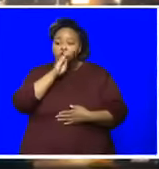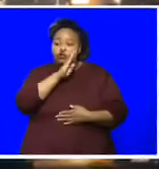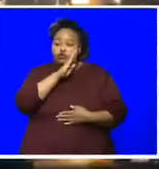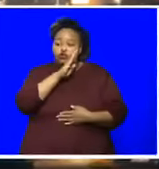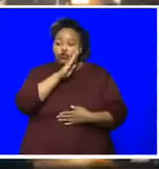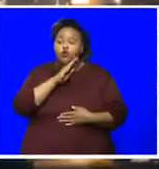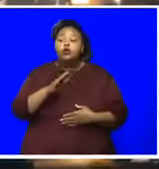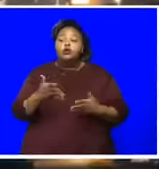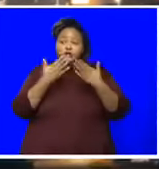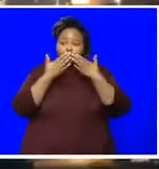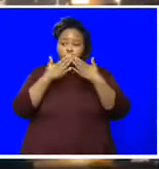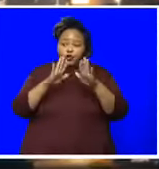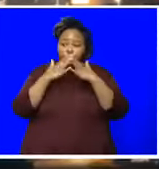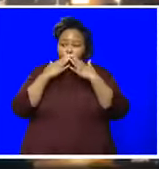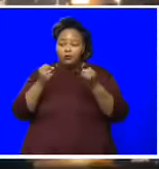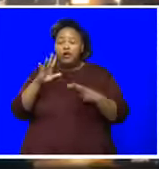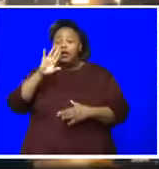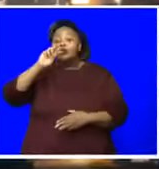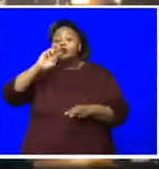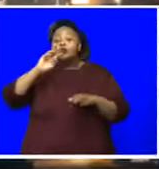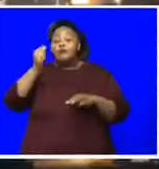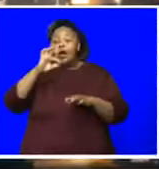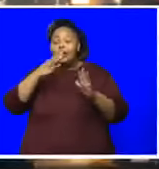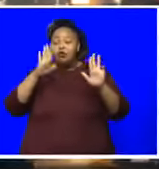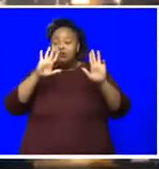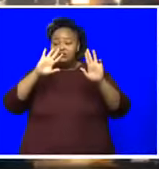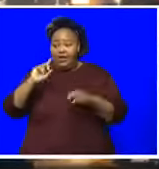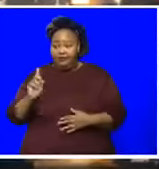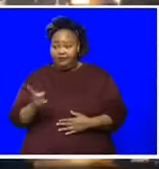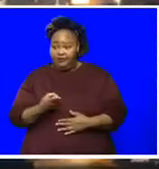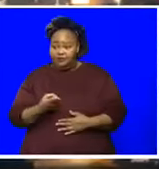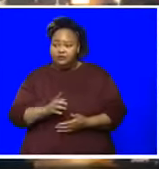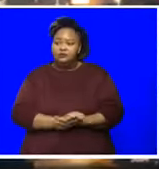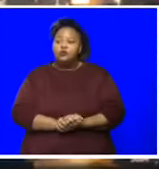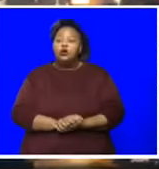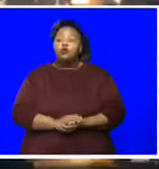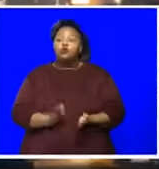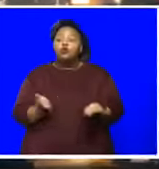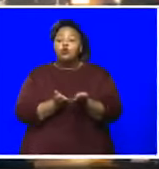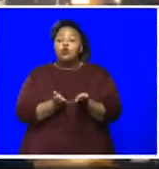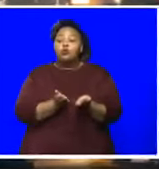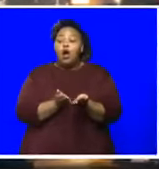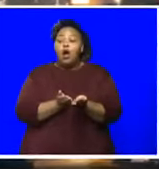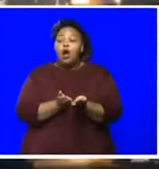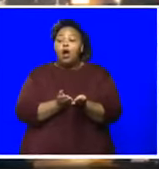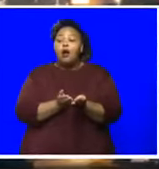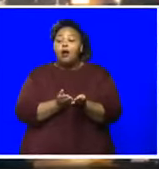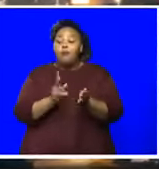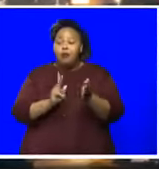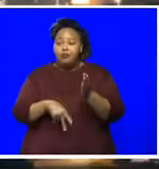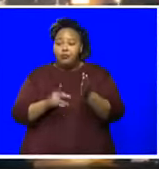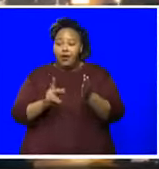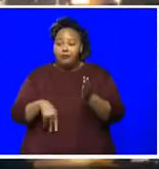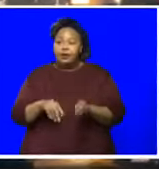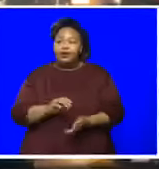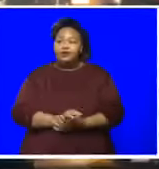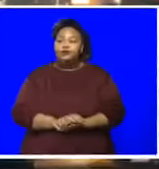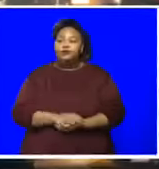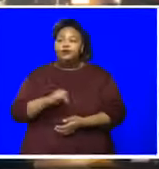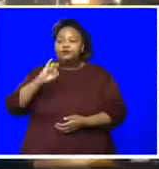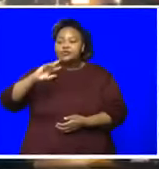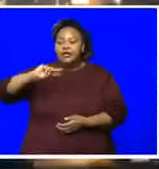demalangeni etikolweni letisithupha letifake ikhathi tikolwa letincane isingle tree nzongomane kanye nensongweni